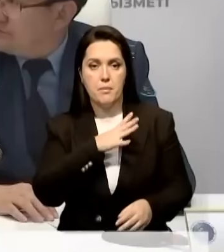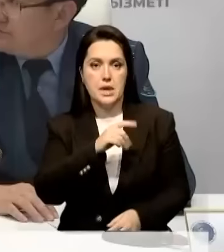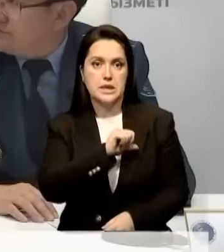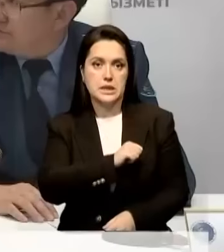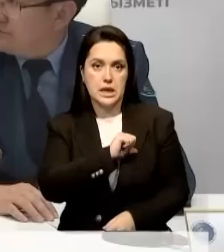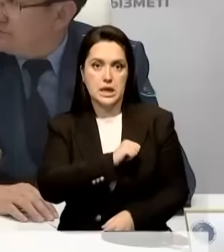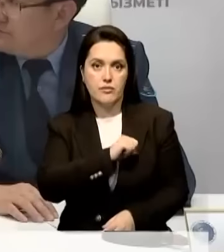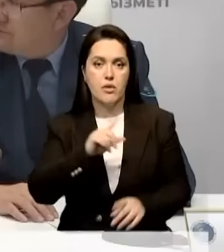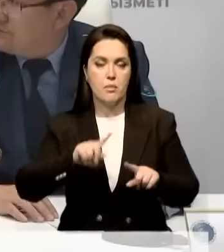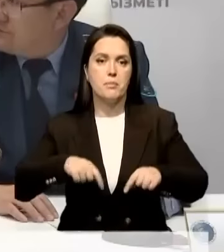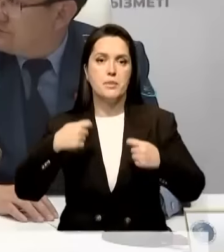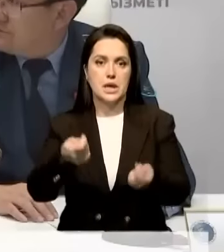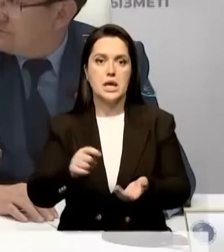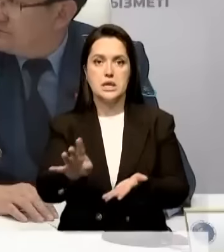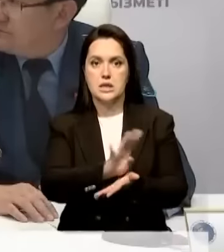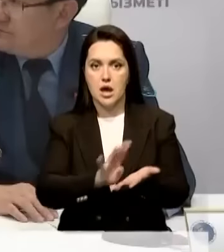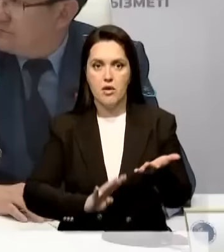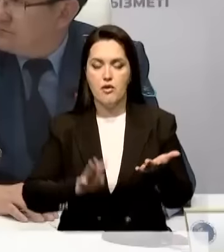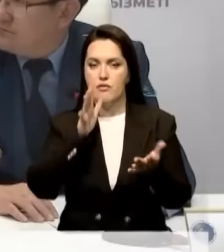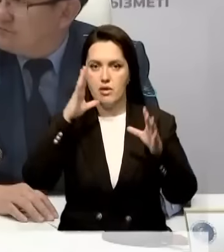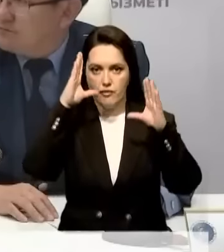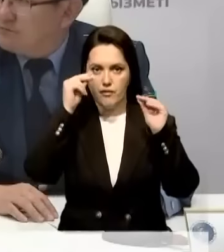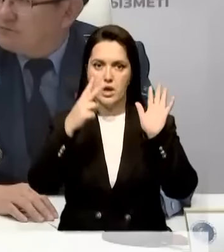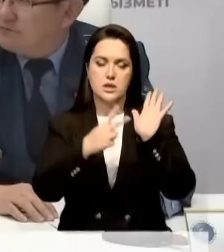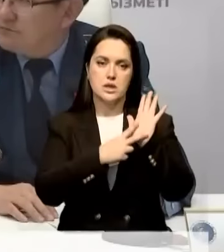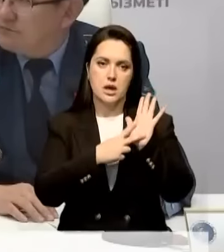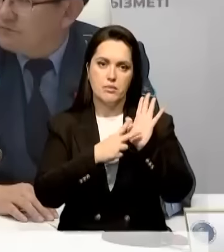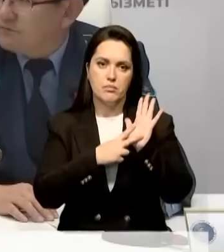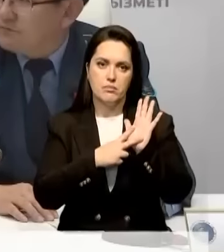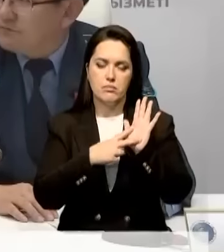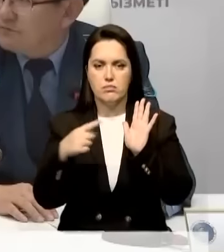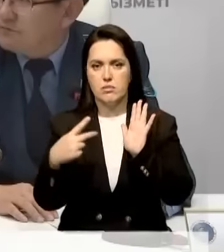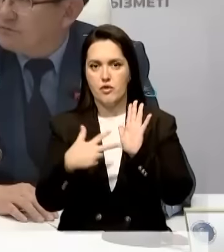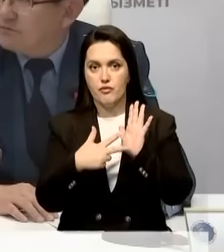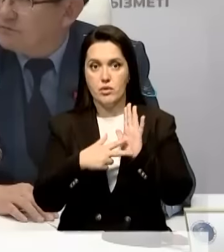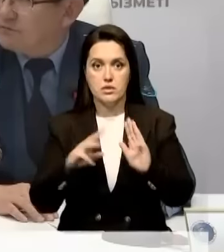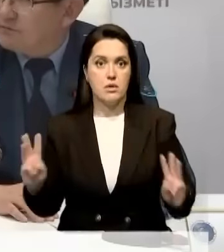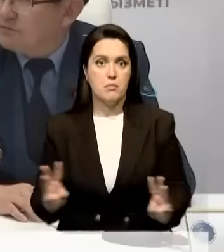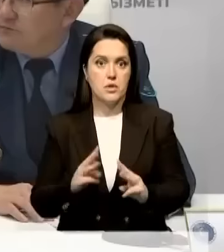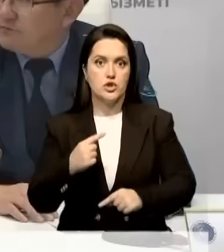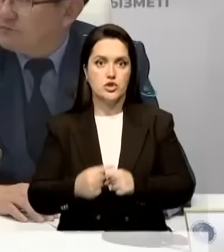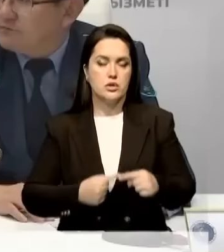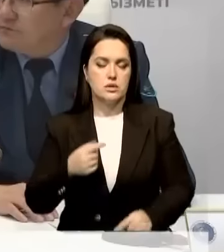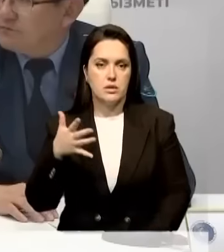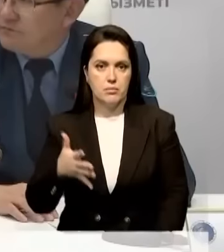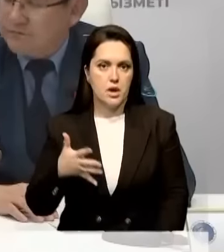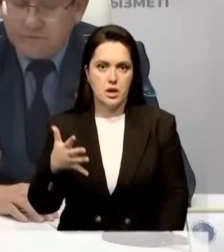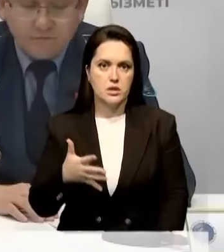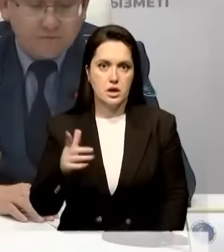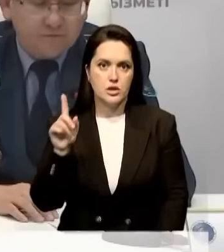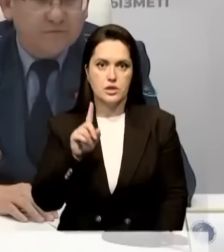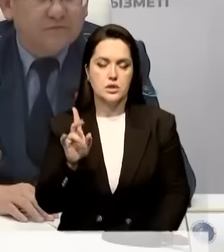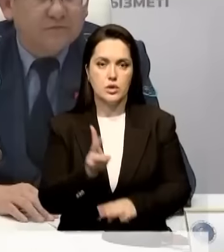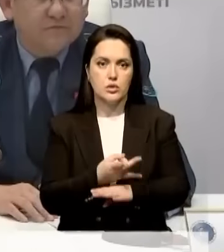нарочно передали это ходатайство, это было 7-8 вечера. Объект пожара сгорел через 5 часов, в час